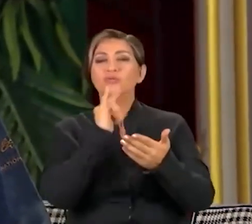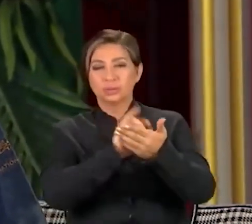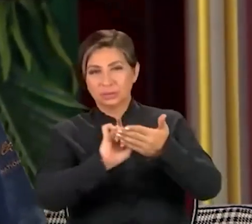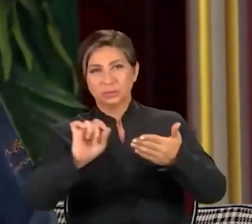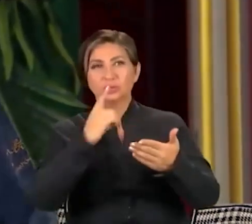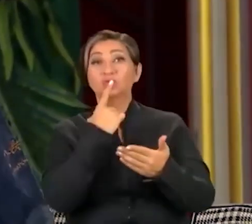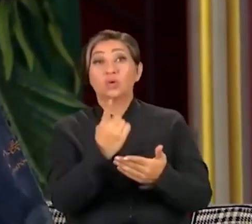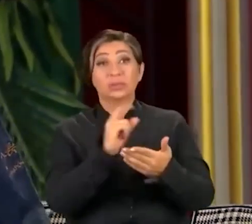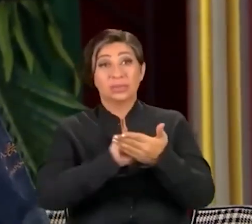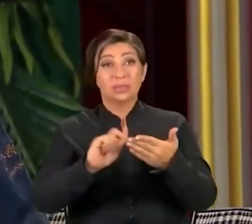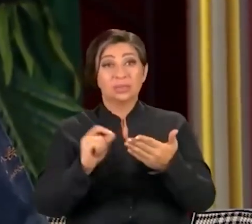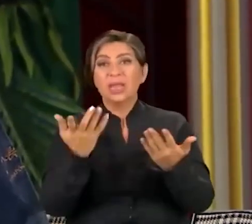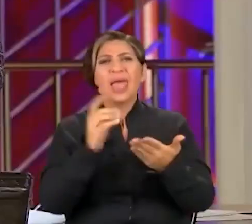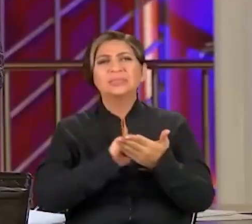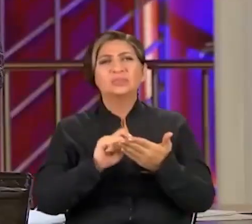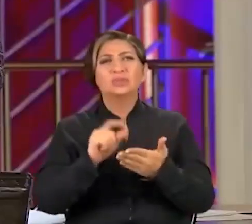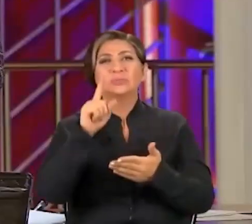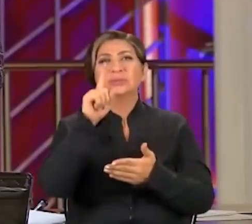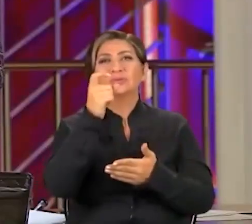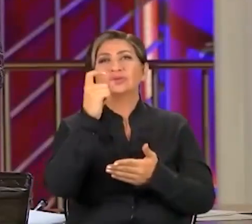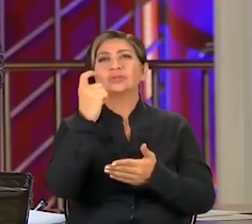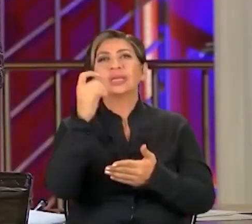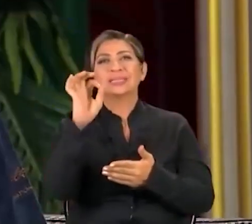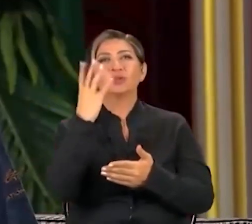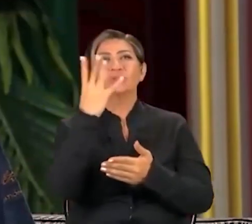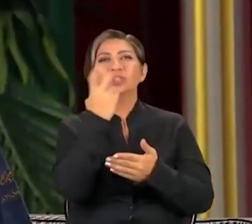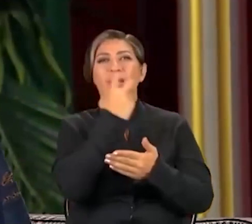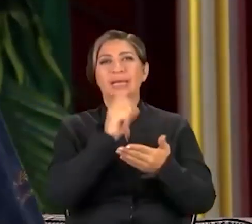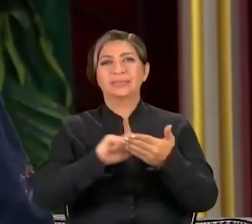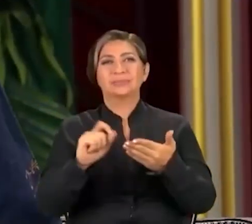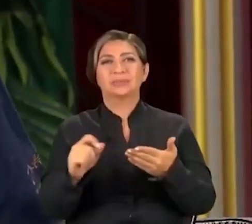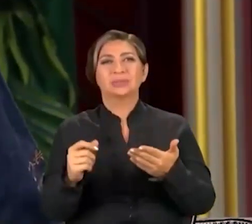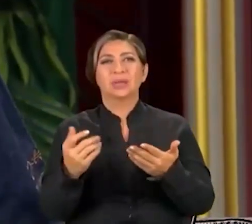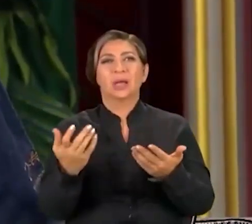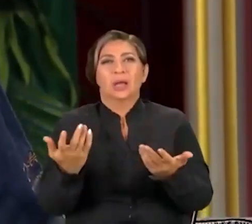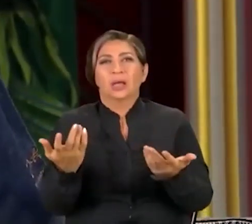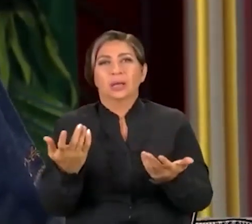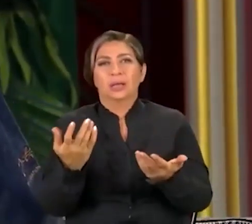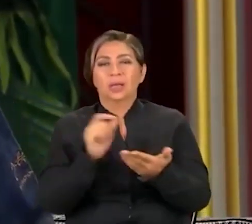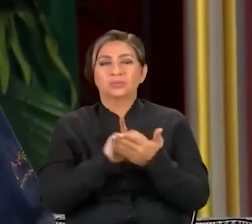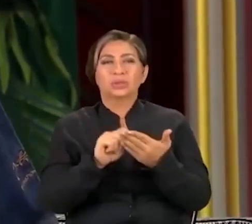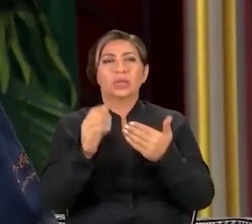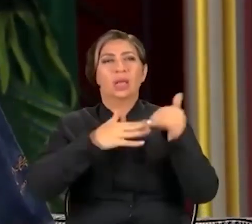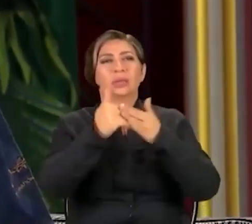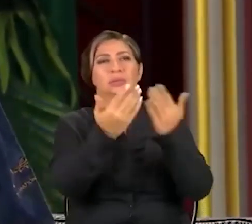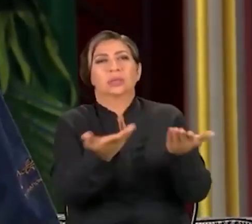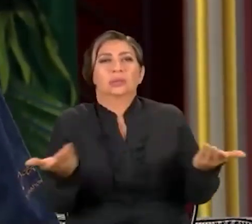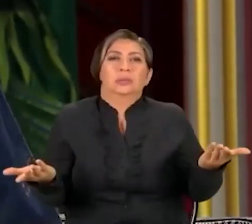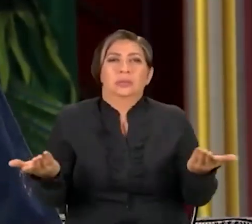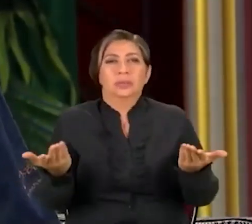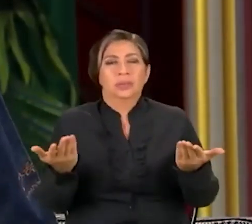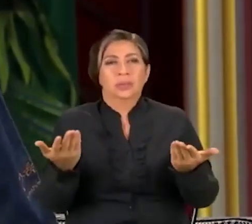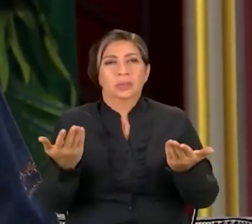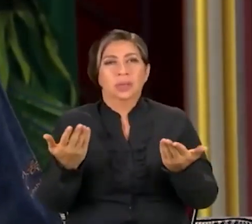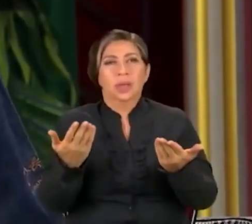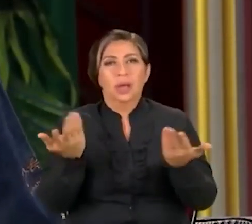söz yazarı. Dedim ki neyi yazmış? İşte 90'da 4 tane şarkı yazmış, bir şey yazmış. Ha, çalamak anlamında değil, yazmıştır, etmiştir bir şey.